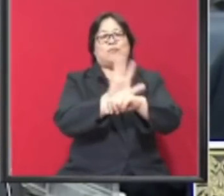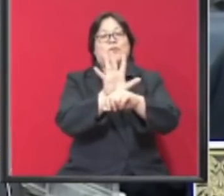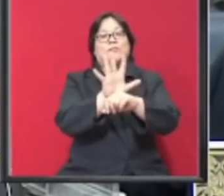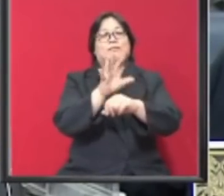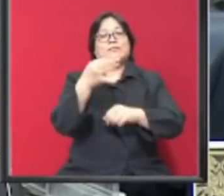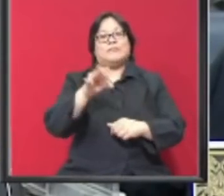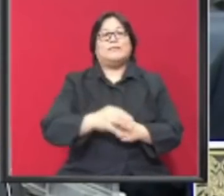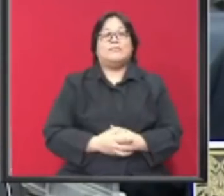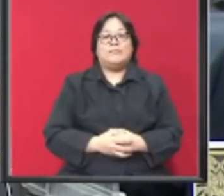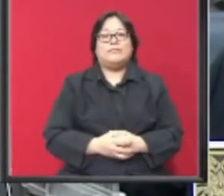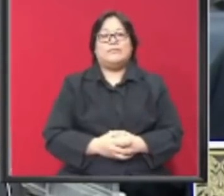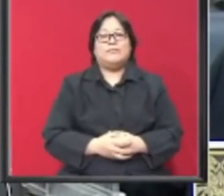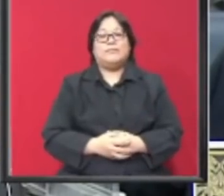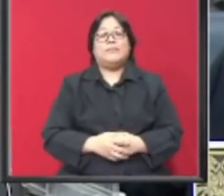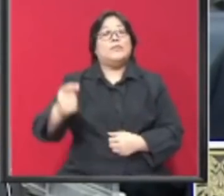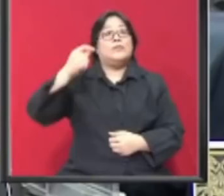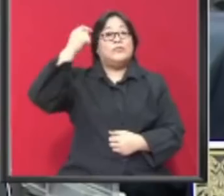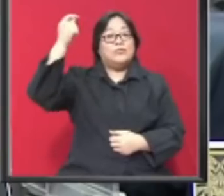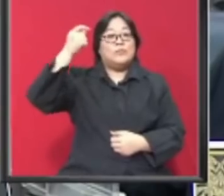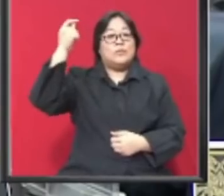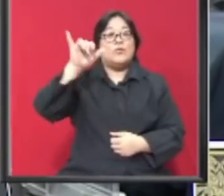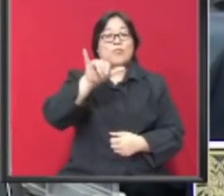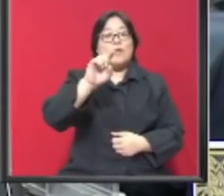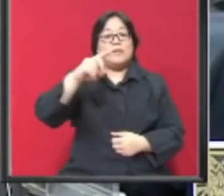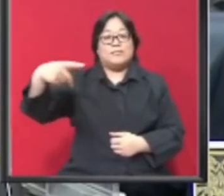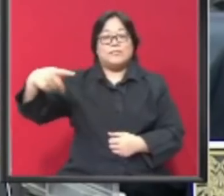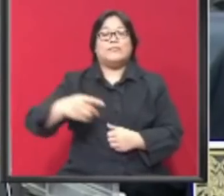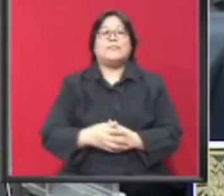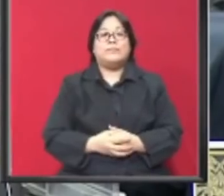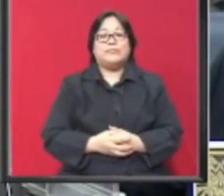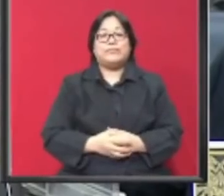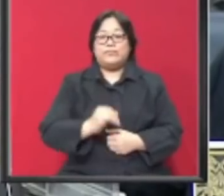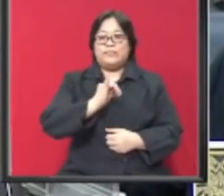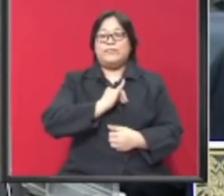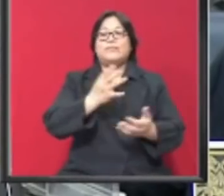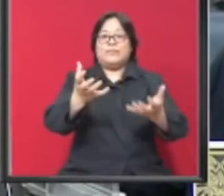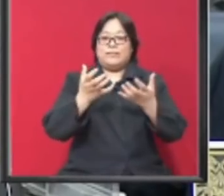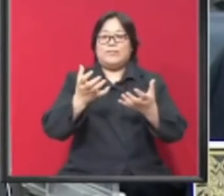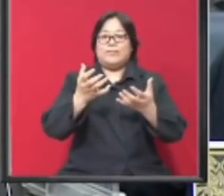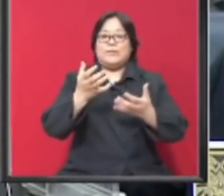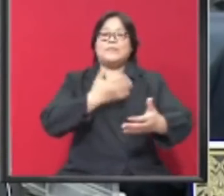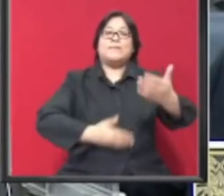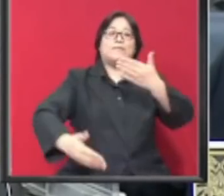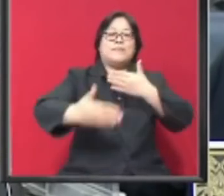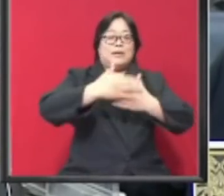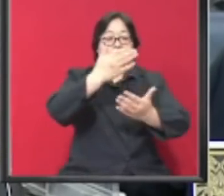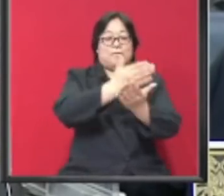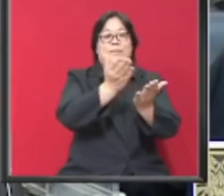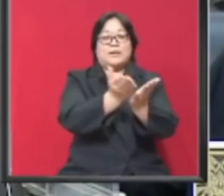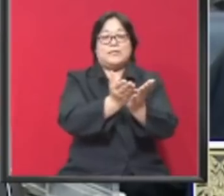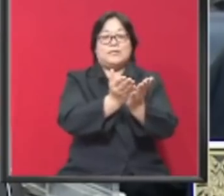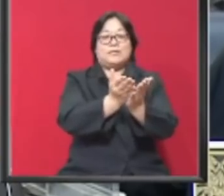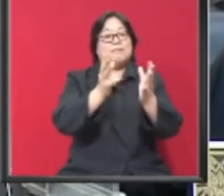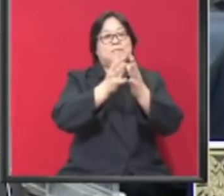endemik ini I don't have any yang di betul saya ingin kembali kepada belanjawan